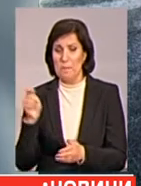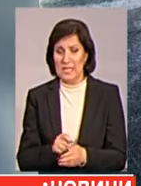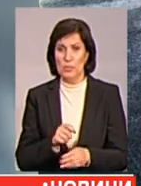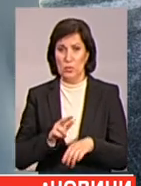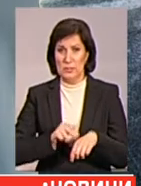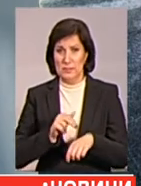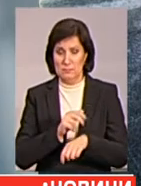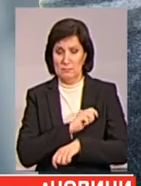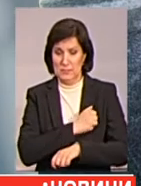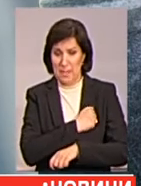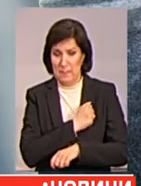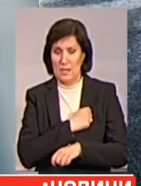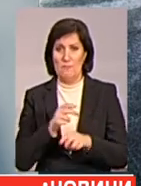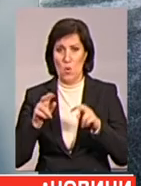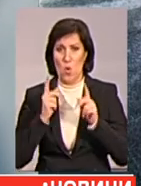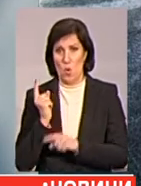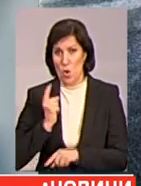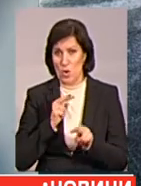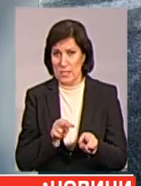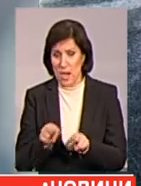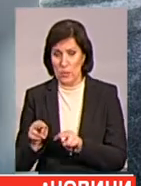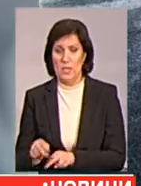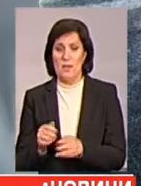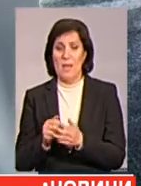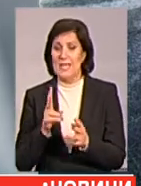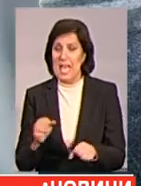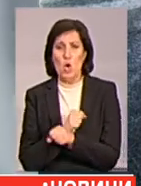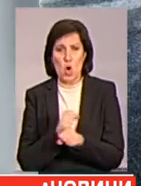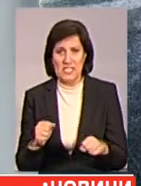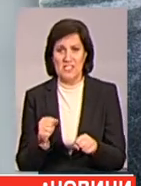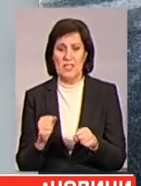школу охороняють поліцейські. Попередньо визначили, що не розірваний снаряд від БМП.